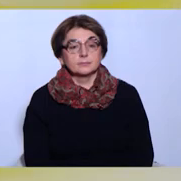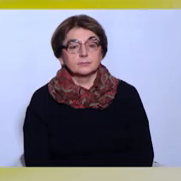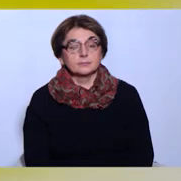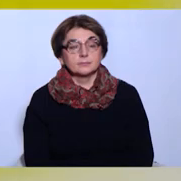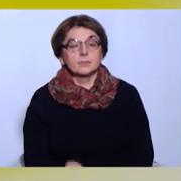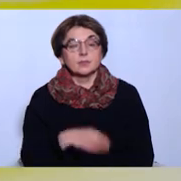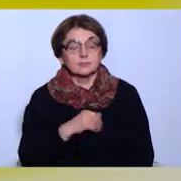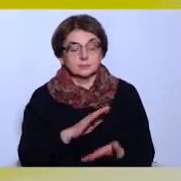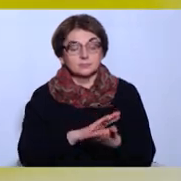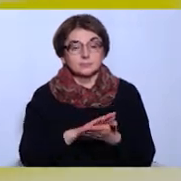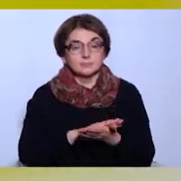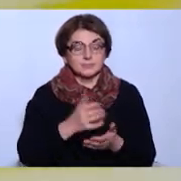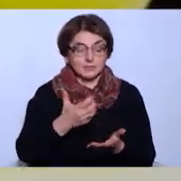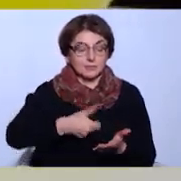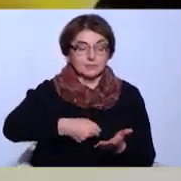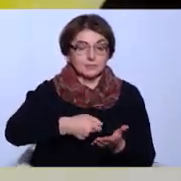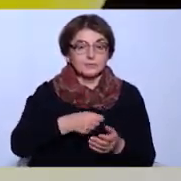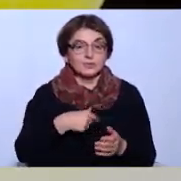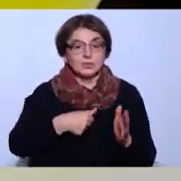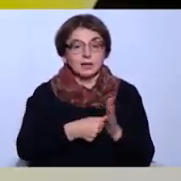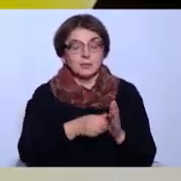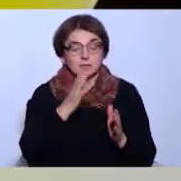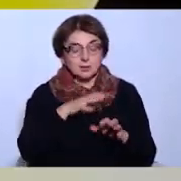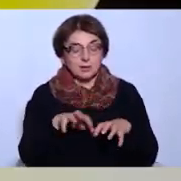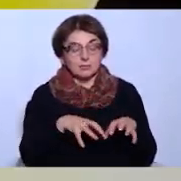ჟელე საშუალები დავაკაფე წყალი.